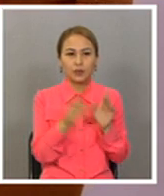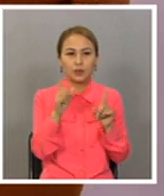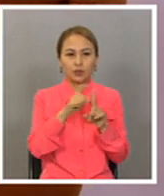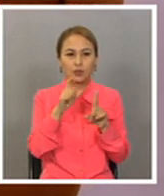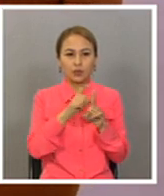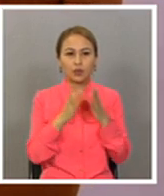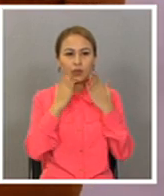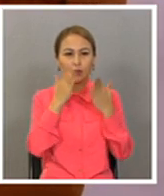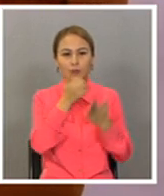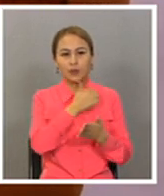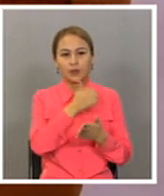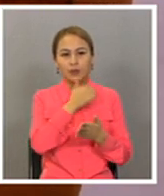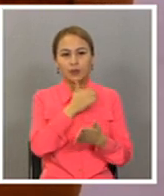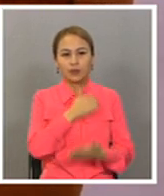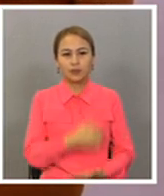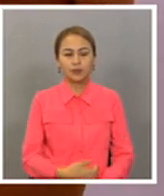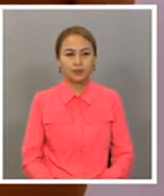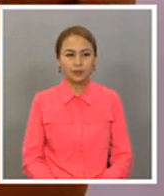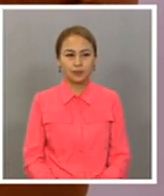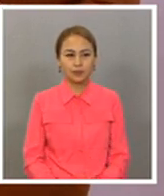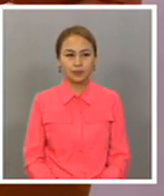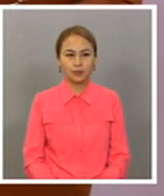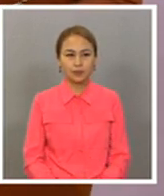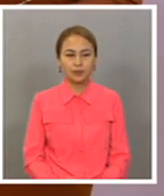оқып көрейік.